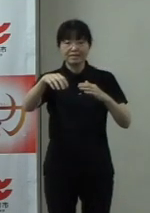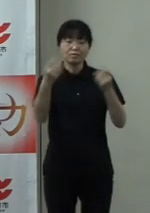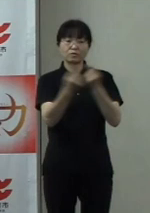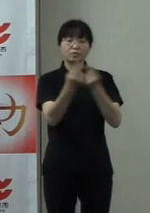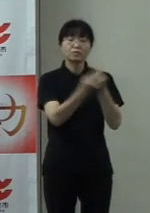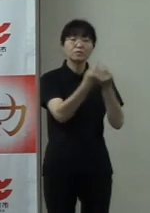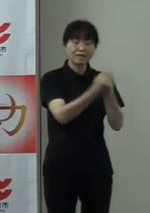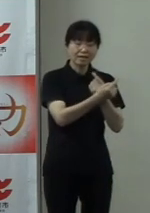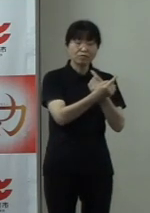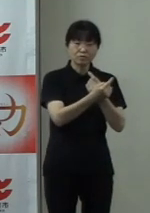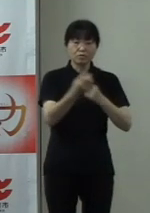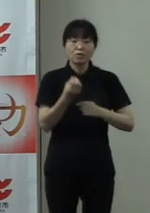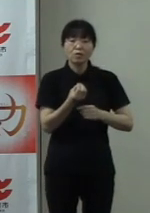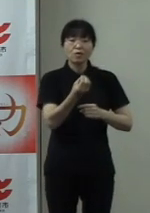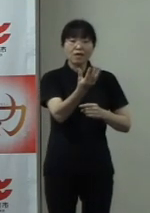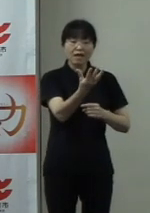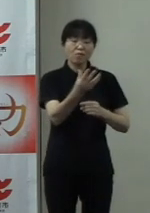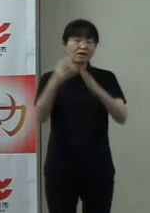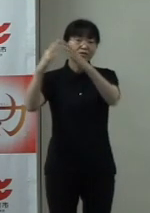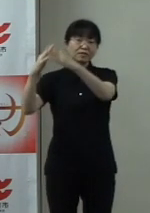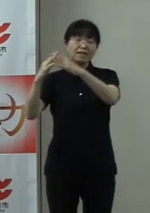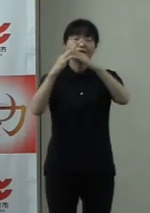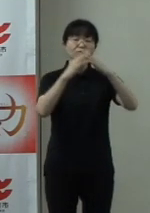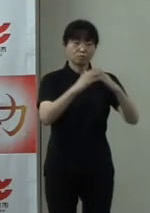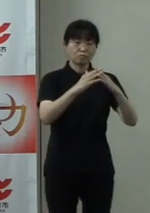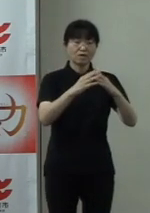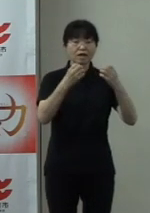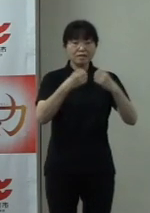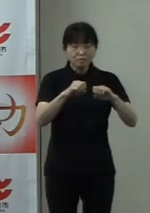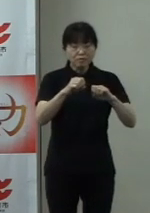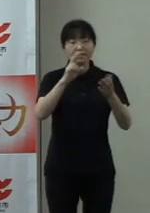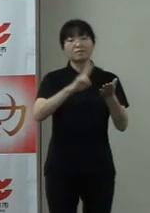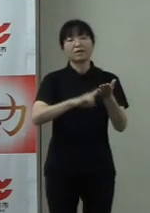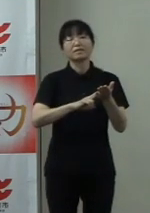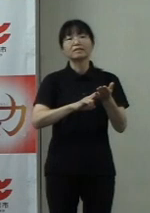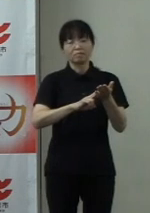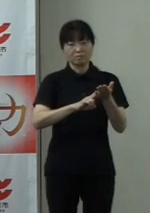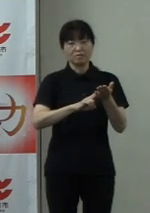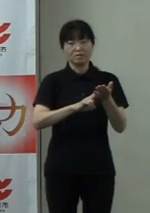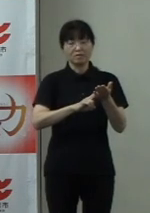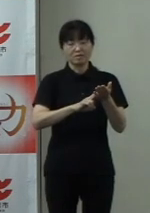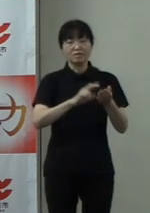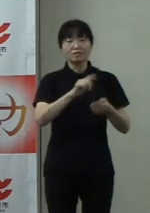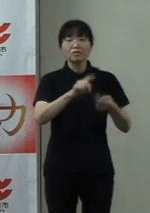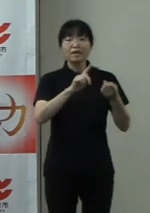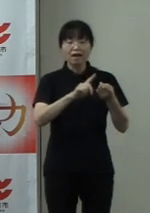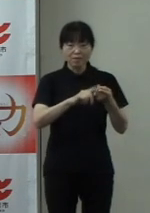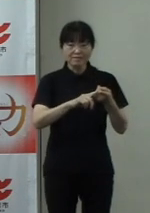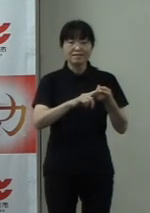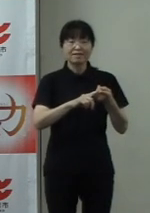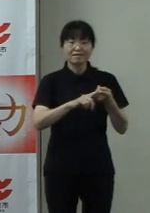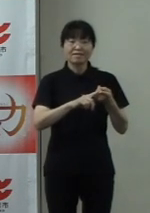繕を行う令和の大遷宮が行われることとなっておりまして、そういうことも合わせてですね、